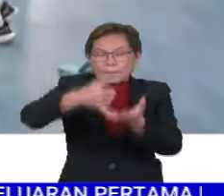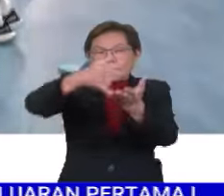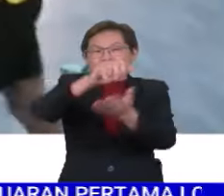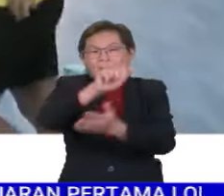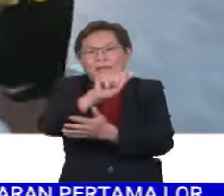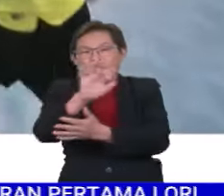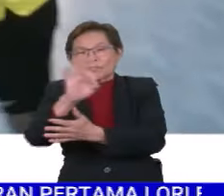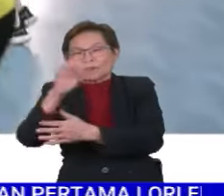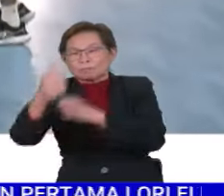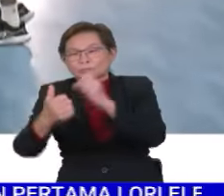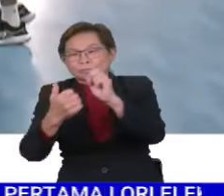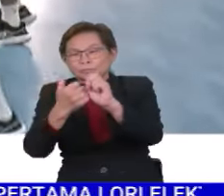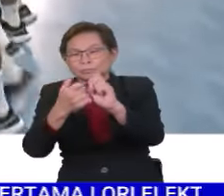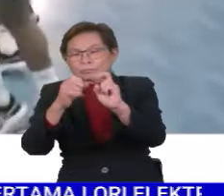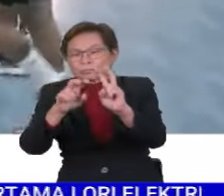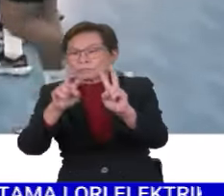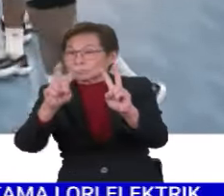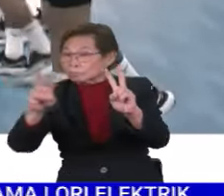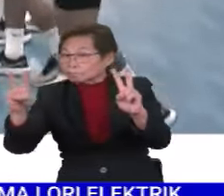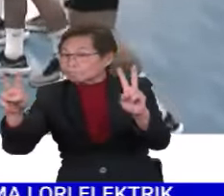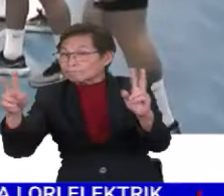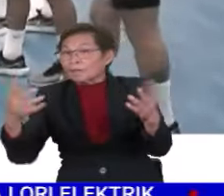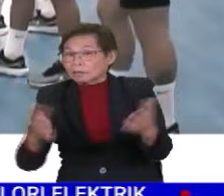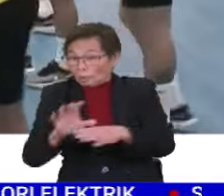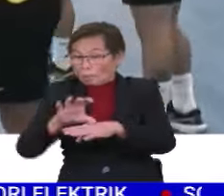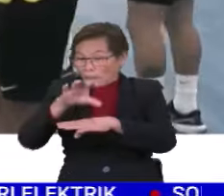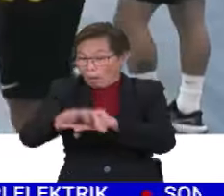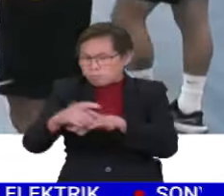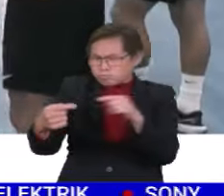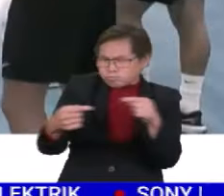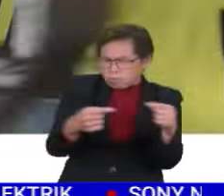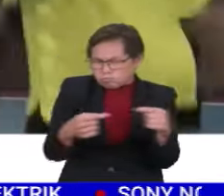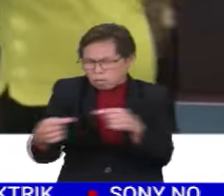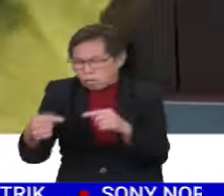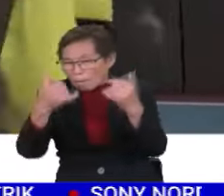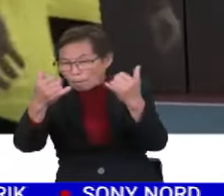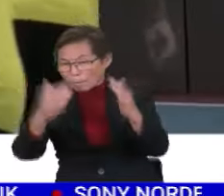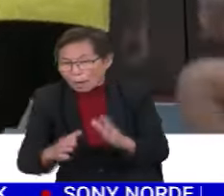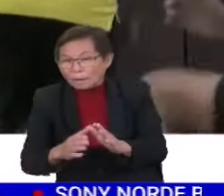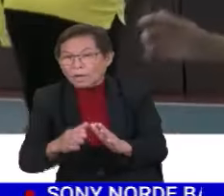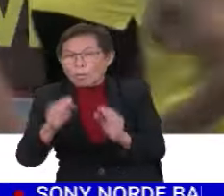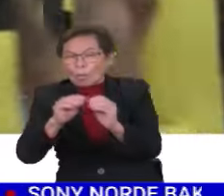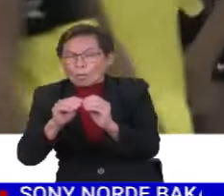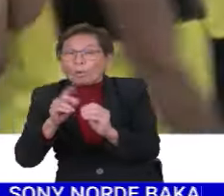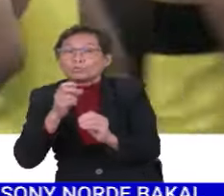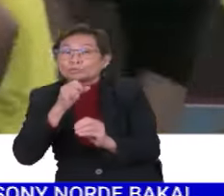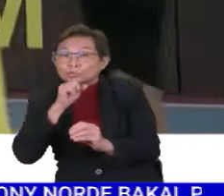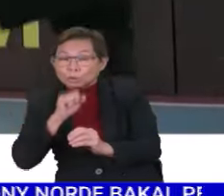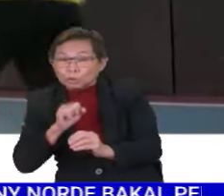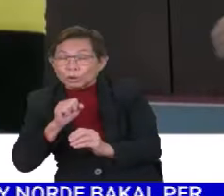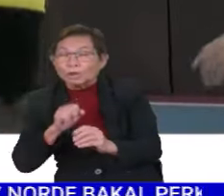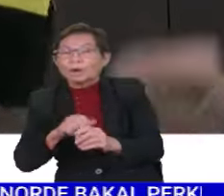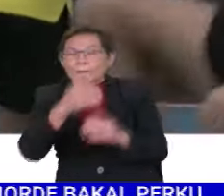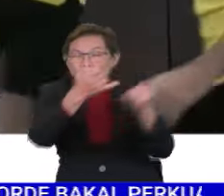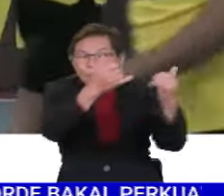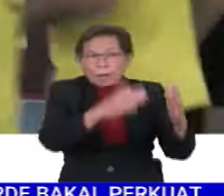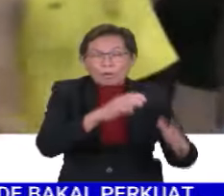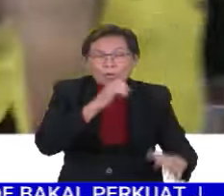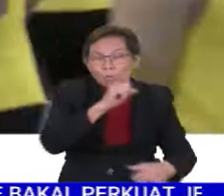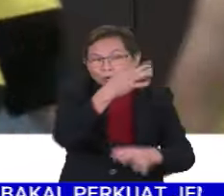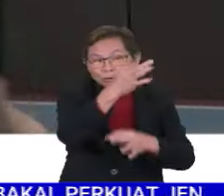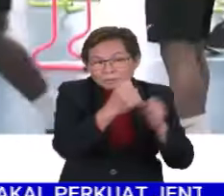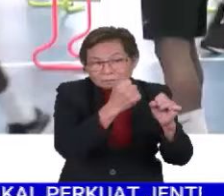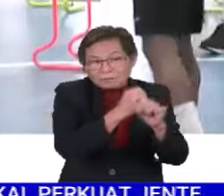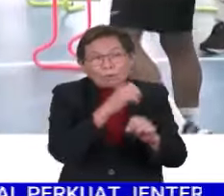AFF 2022. Meskipun terpaksa bersaing dengan pemain lebih senior, namun pemain berusia